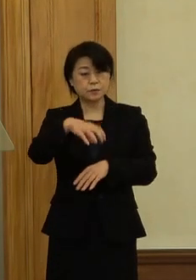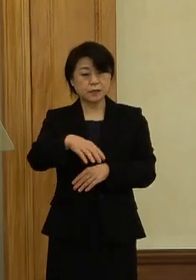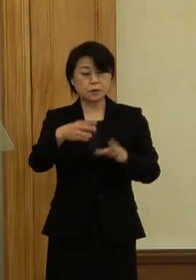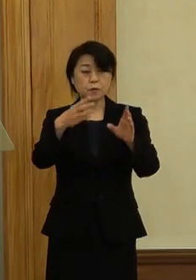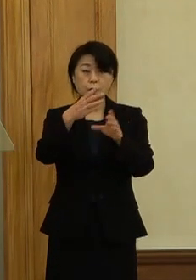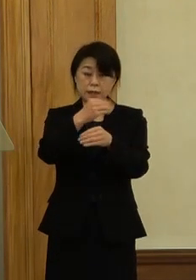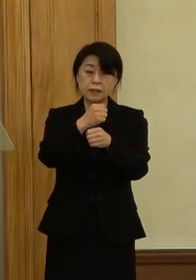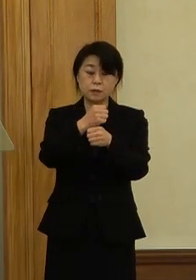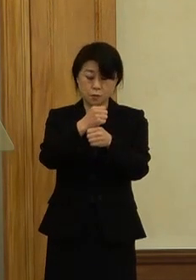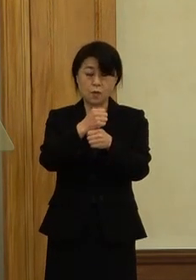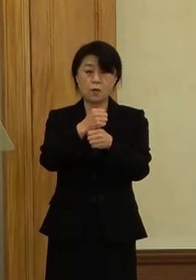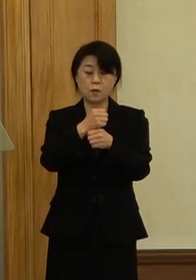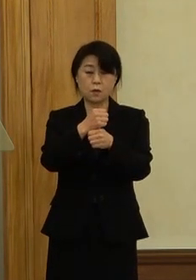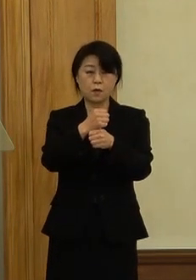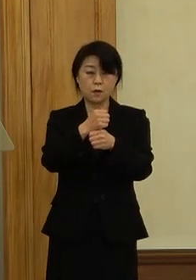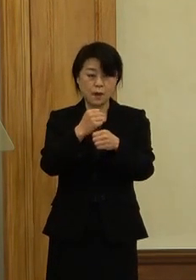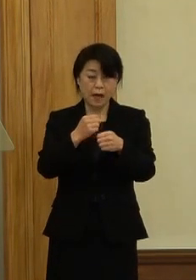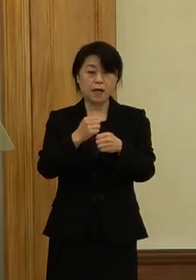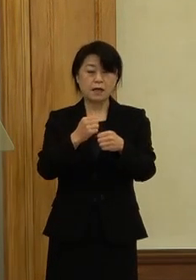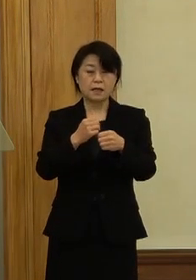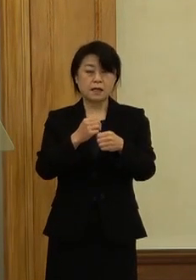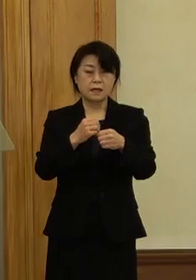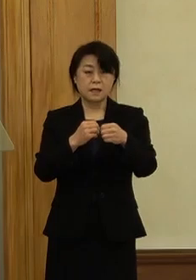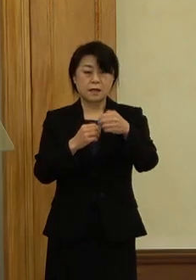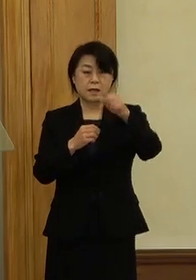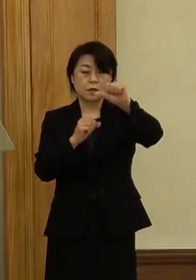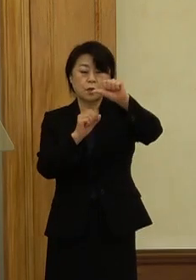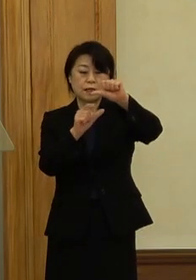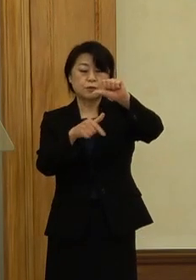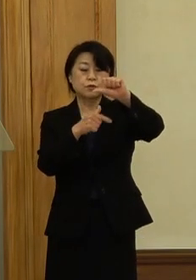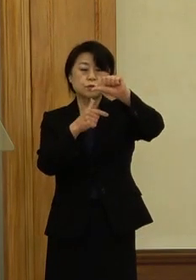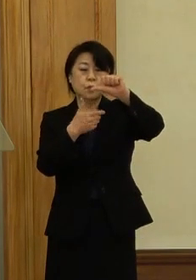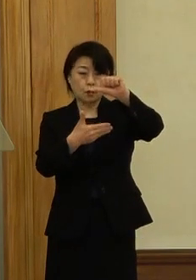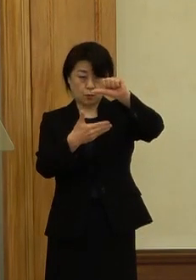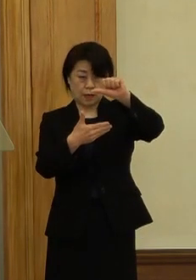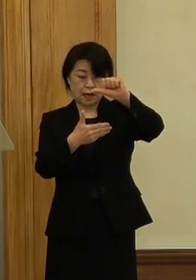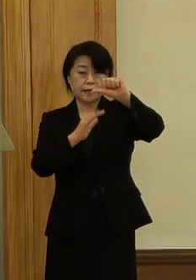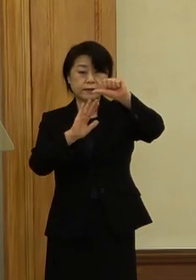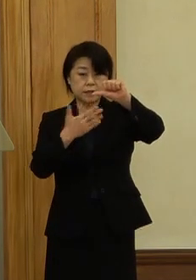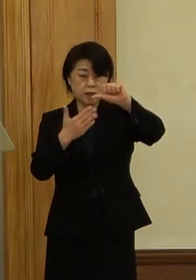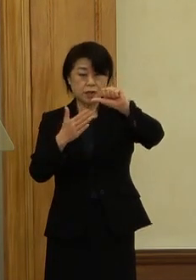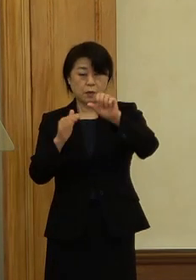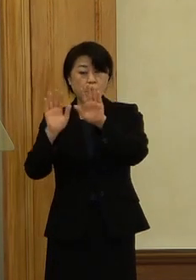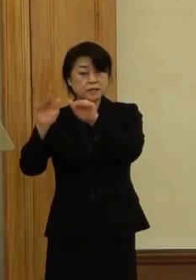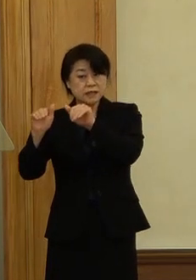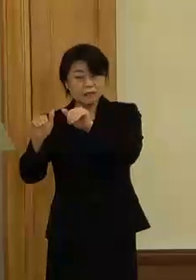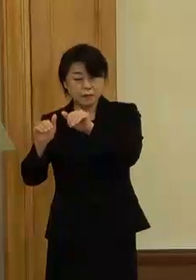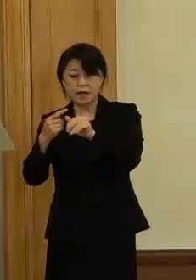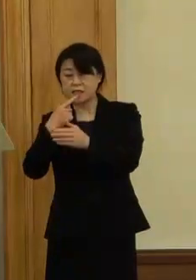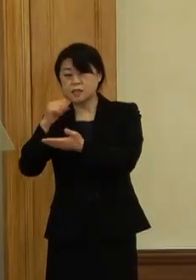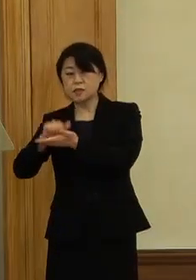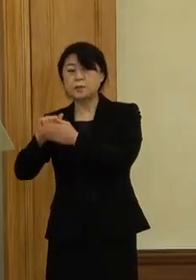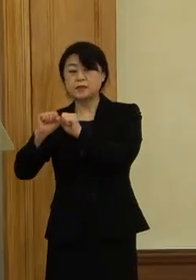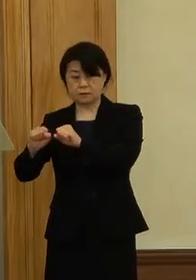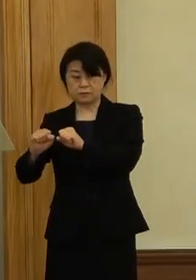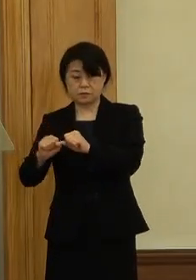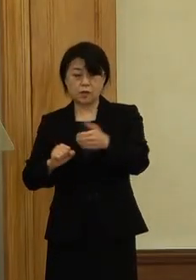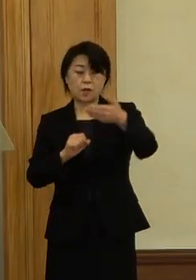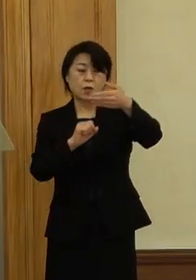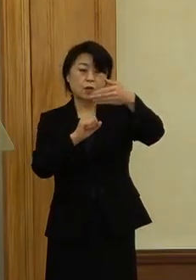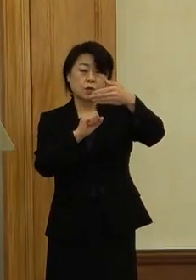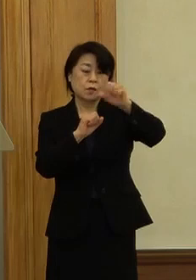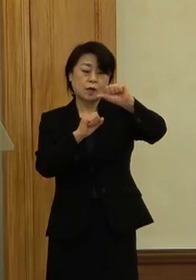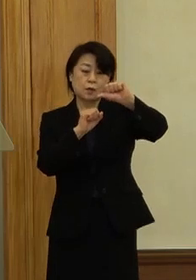ますジャストの日は5月9日なんですね。式典は日曜日に行いますが、5月9